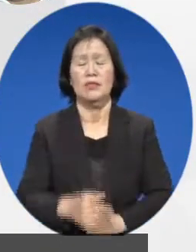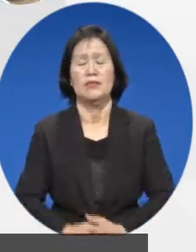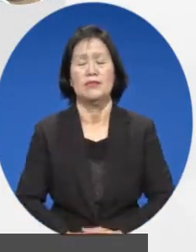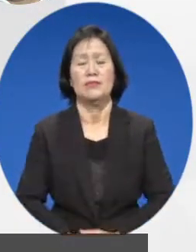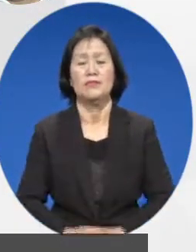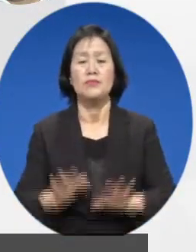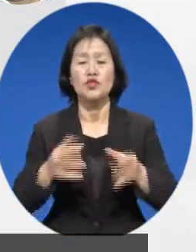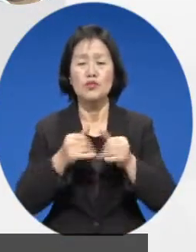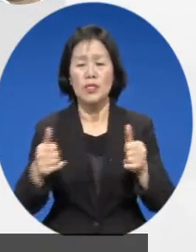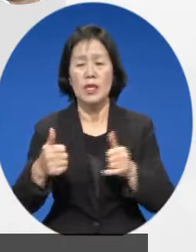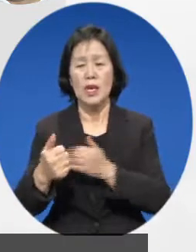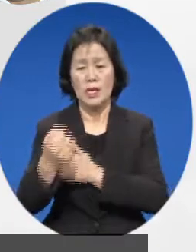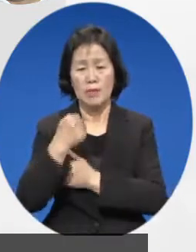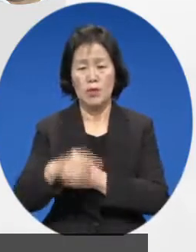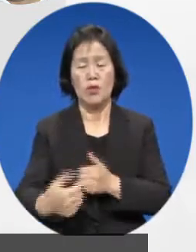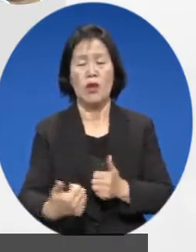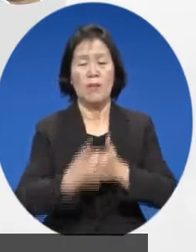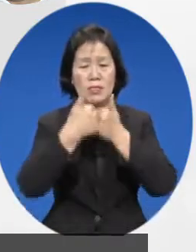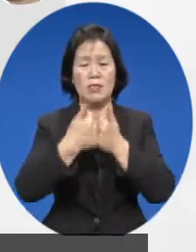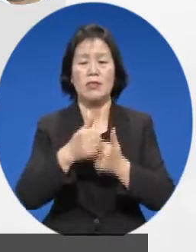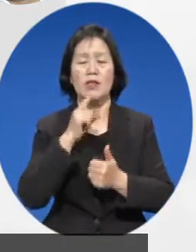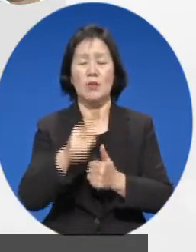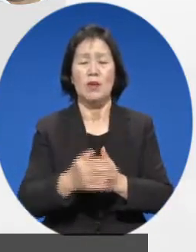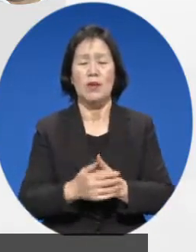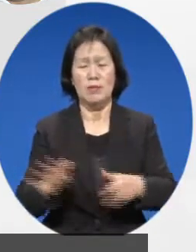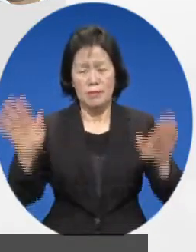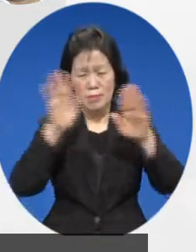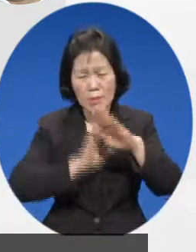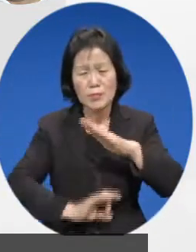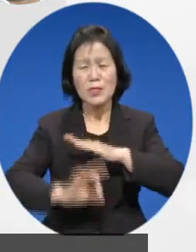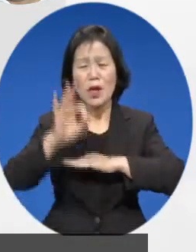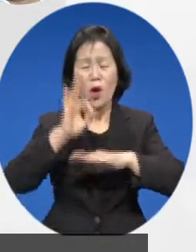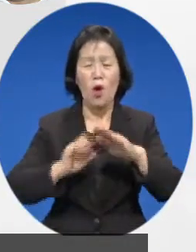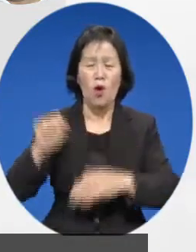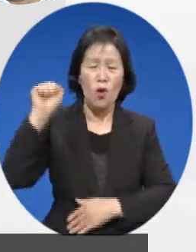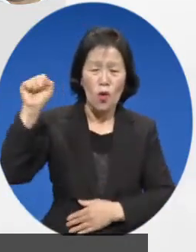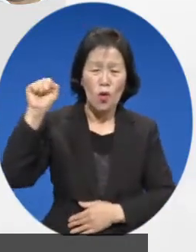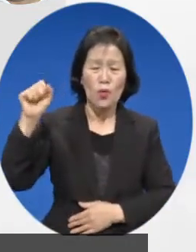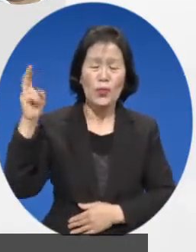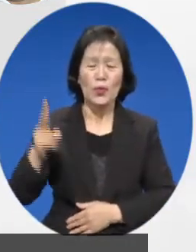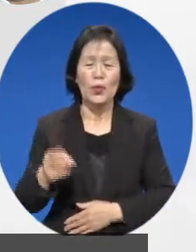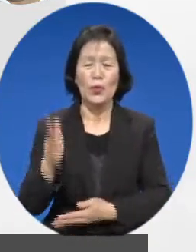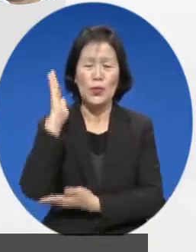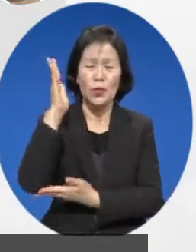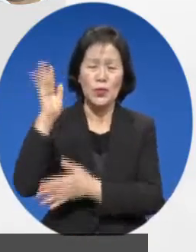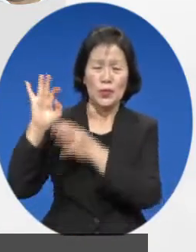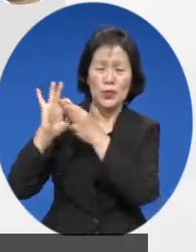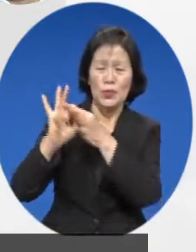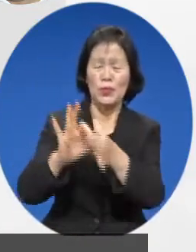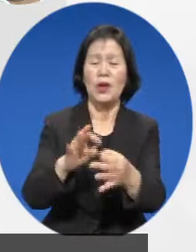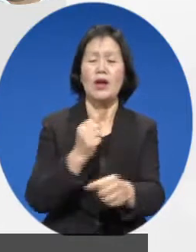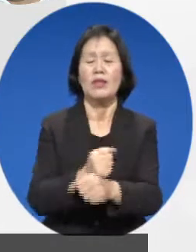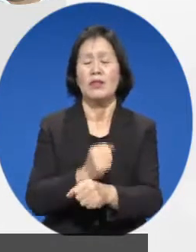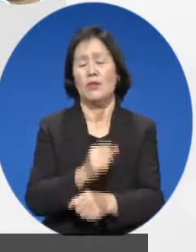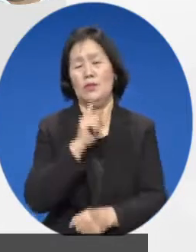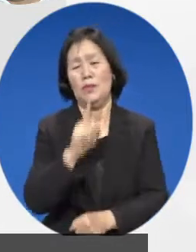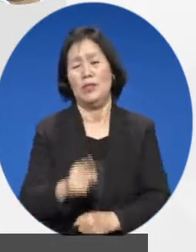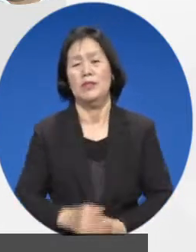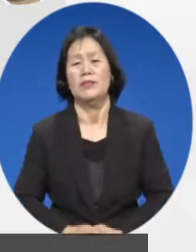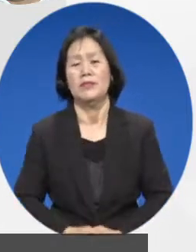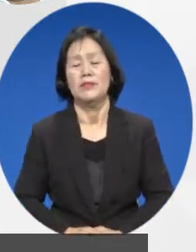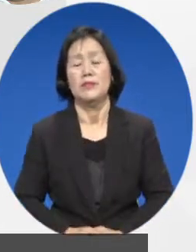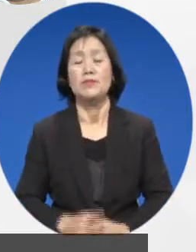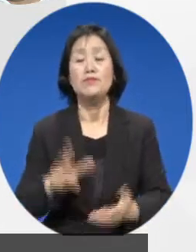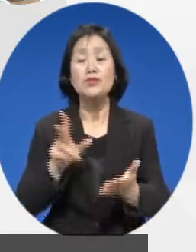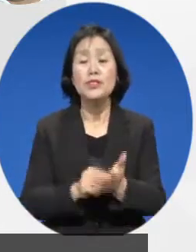국민의 힘은 이에 맞서겠다 고 얘기하고 있습니다 철야 농성 버리고 필리버스터 하겠다 라고 얘길 하고 있습니다만 문제는